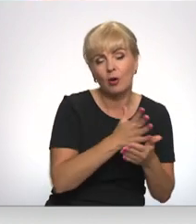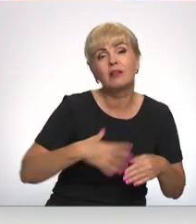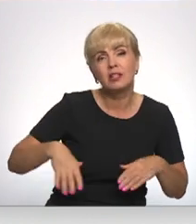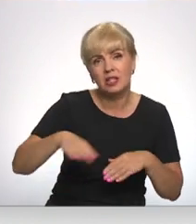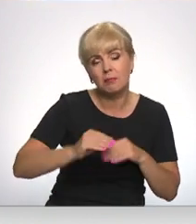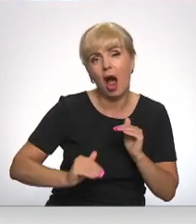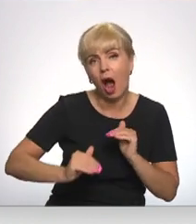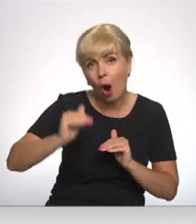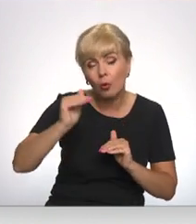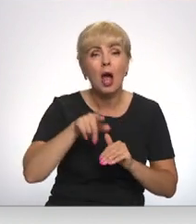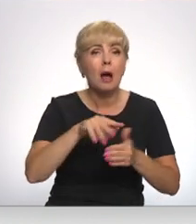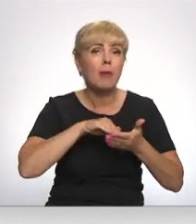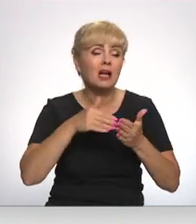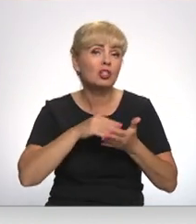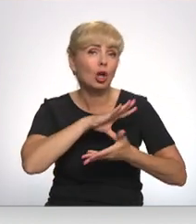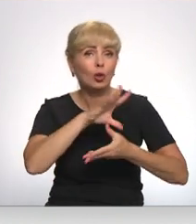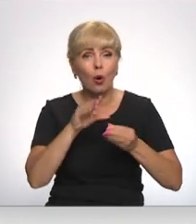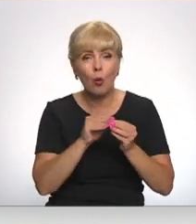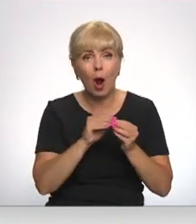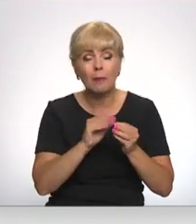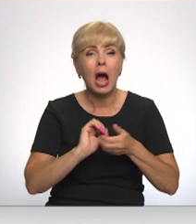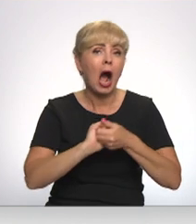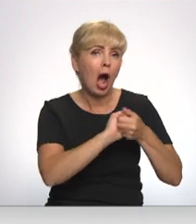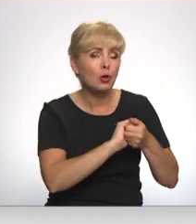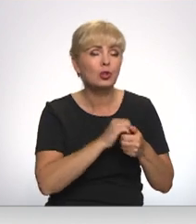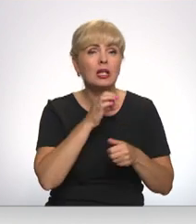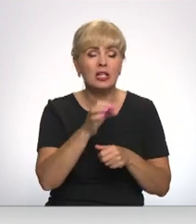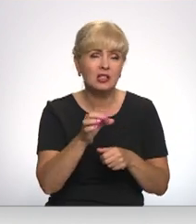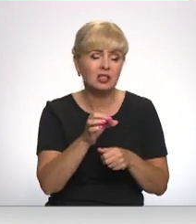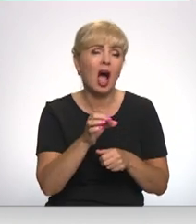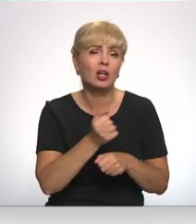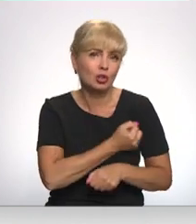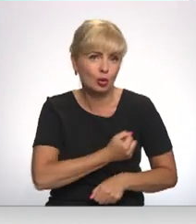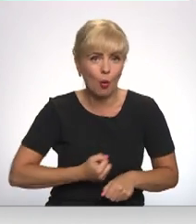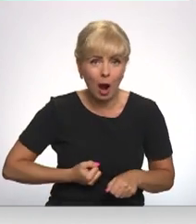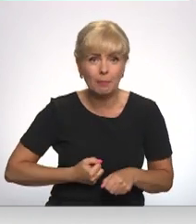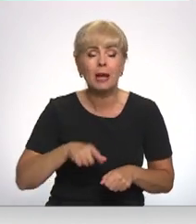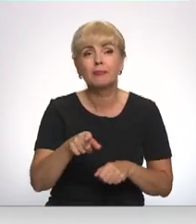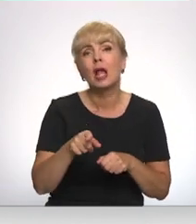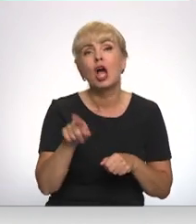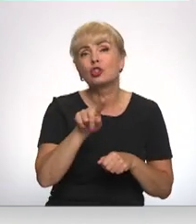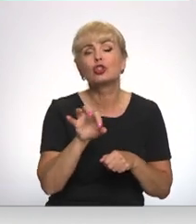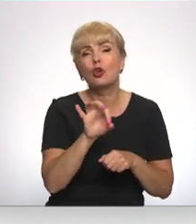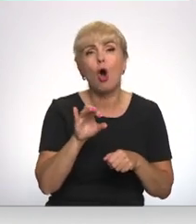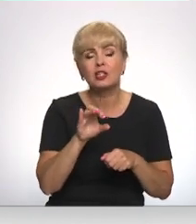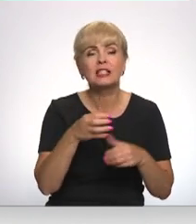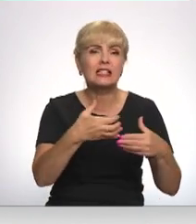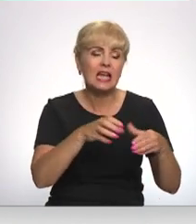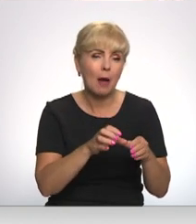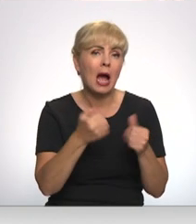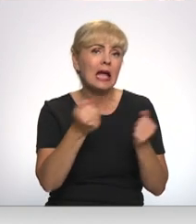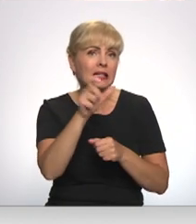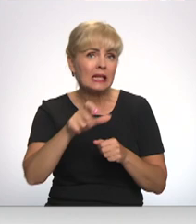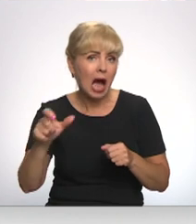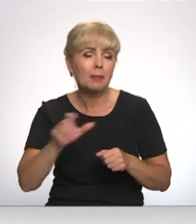vidē. Lai arī par situāciju kopumā asociācijā izsakās skaudri, tomēr šī nedēļa SOS ciematiem, to darbiniekiem un bērniem